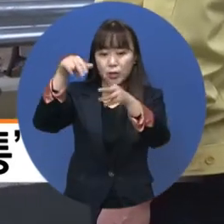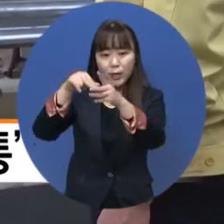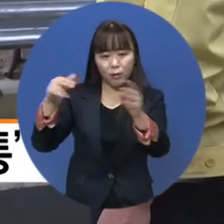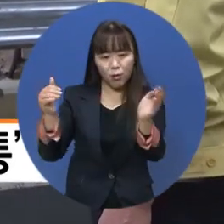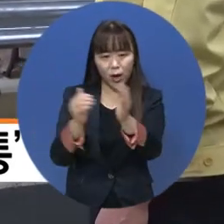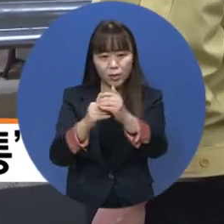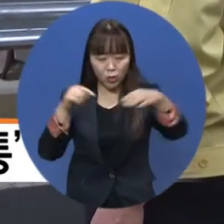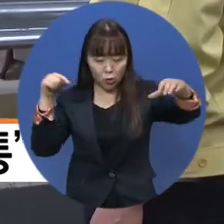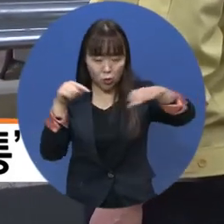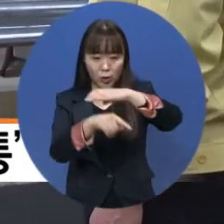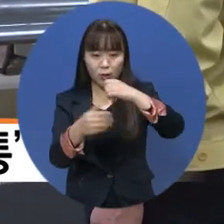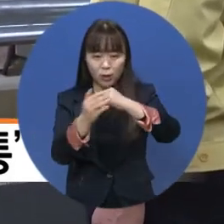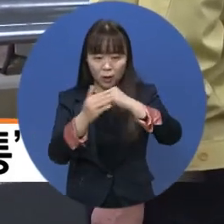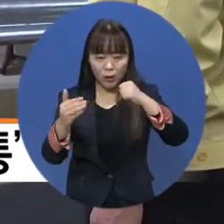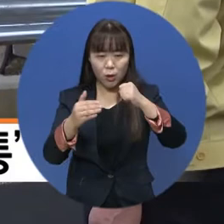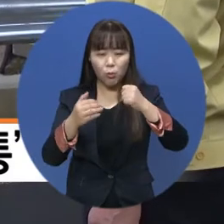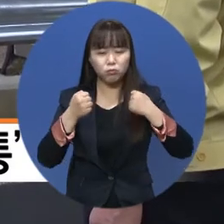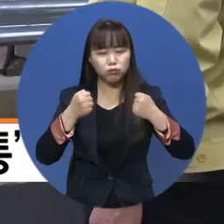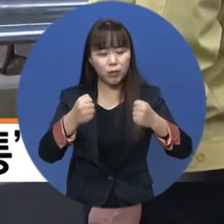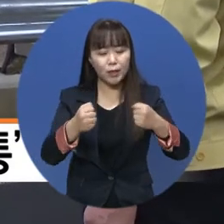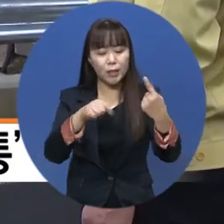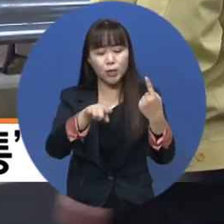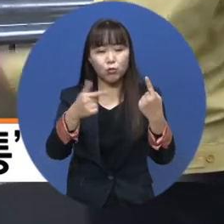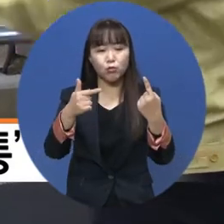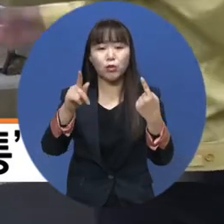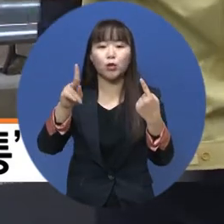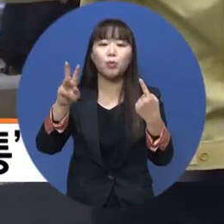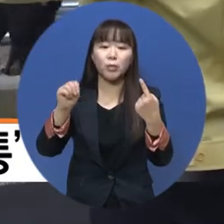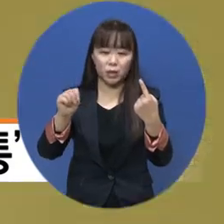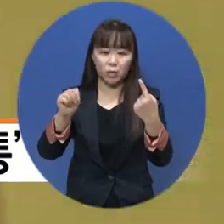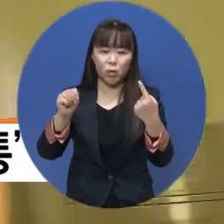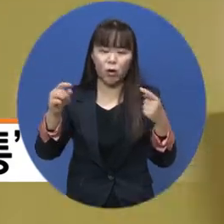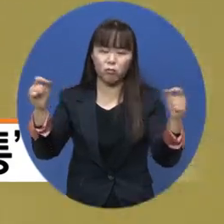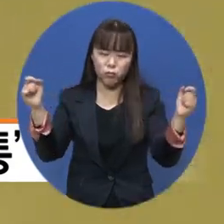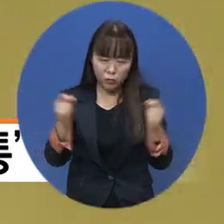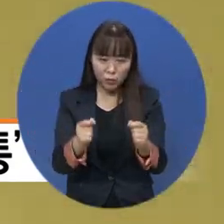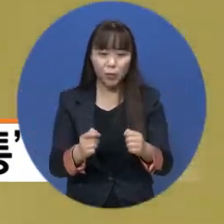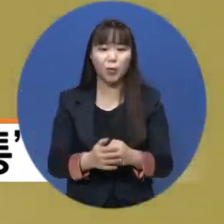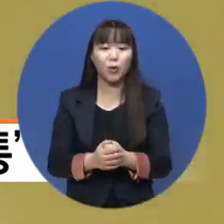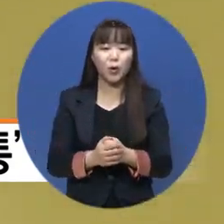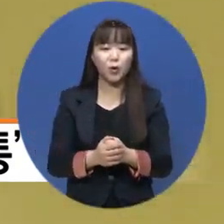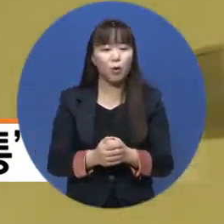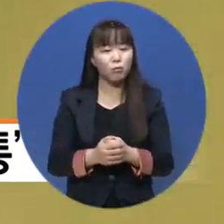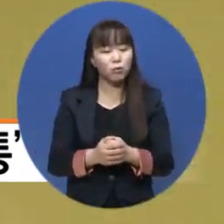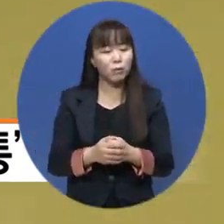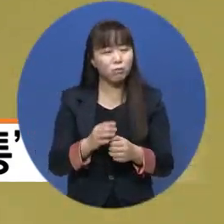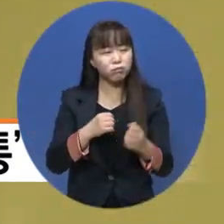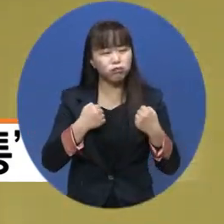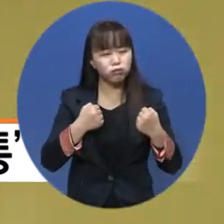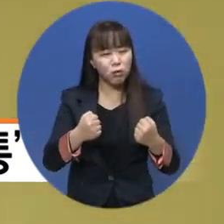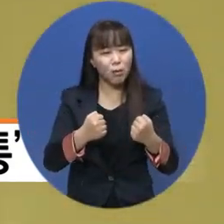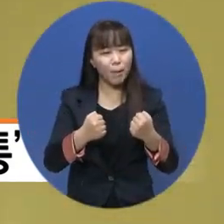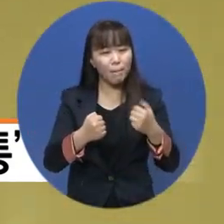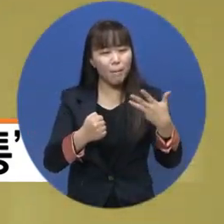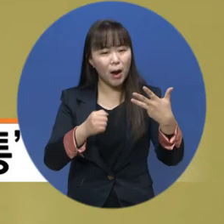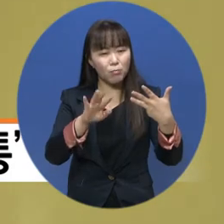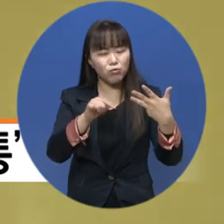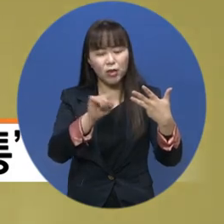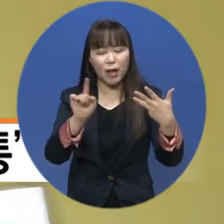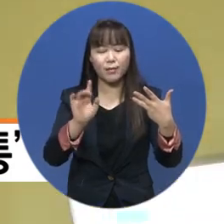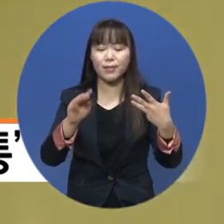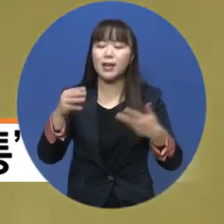개설에 오는 거리가 약 1.6km 가 단축 했으며 동행 시간은 8분 에서 3 번호로 5분이